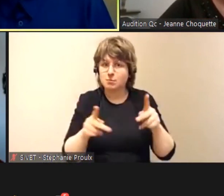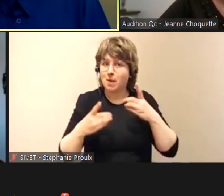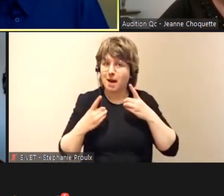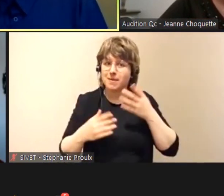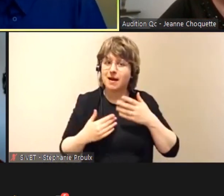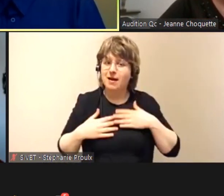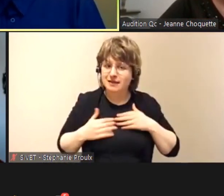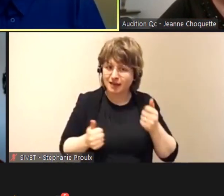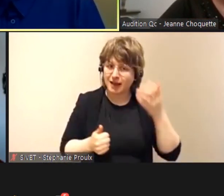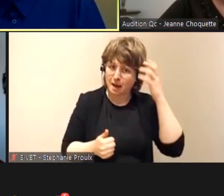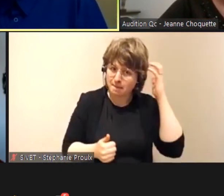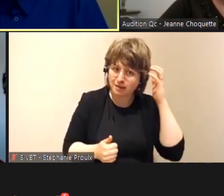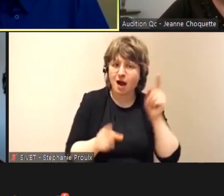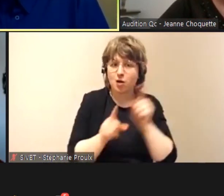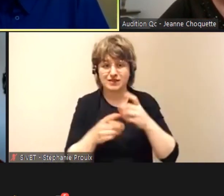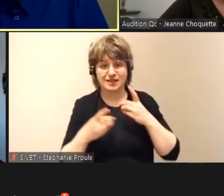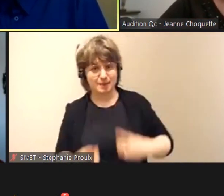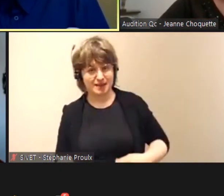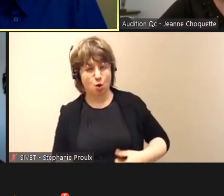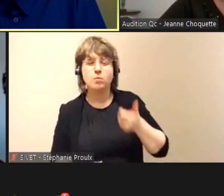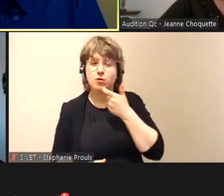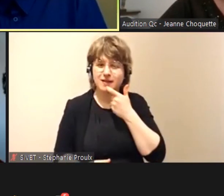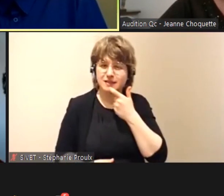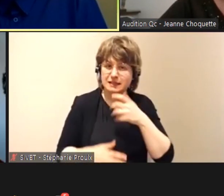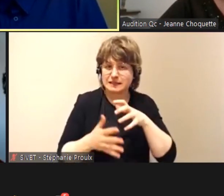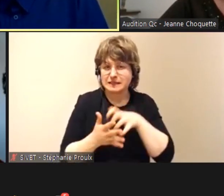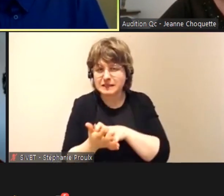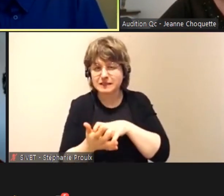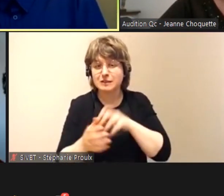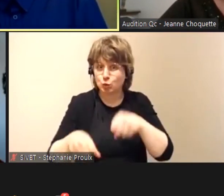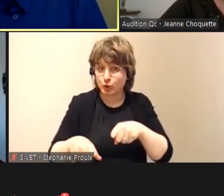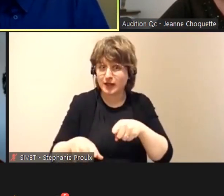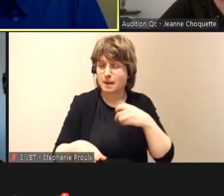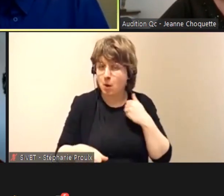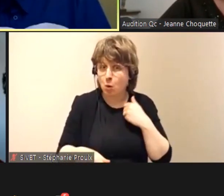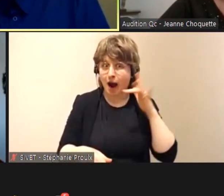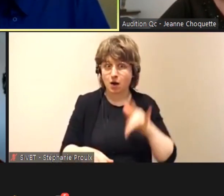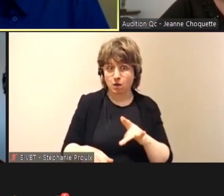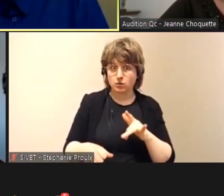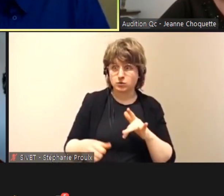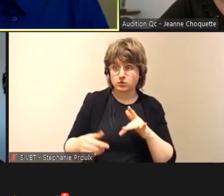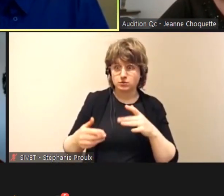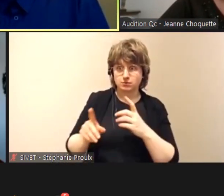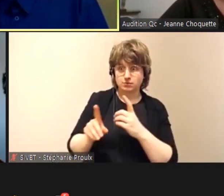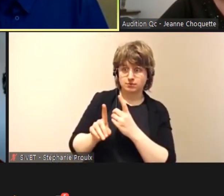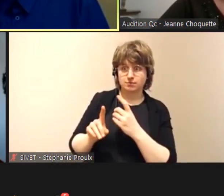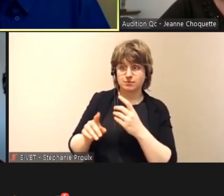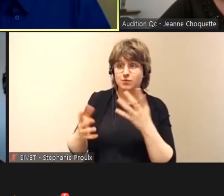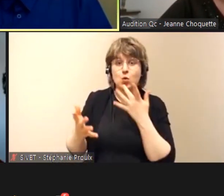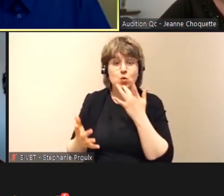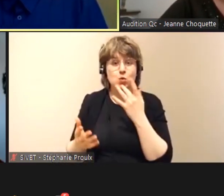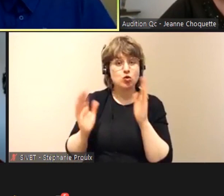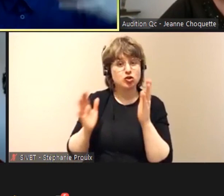santé mentale et de dépression parce qu'on n'a pas l'occasion de partager nos expériences de vie avec